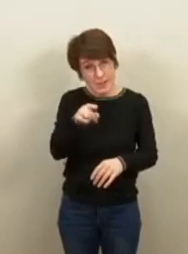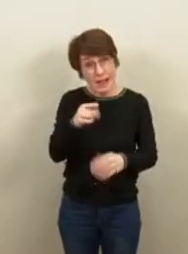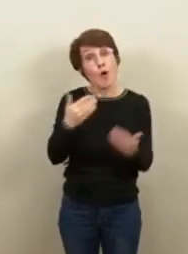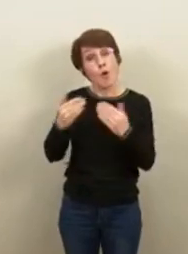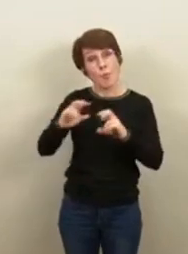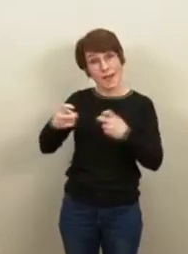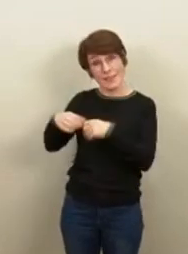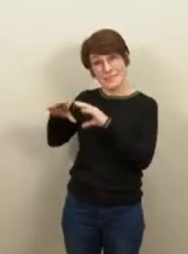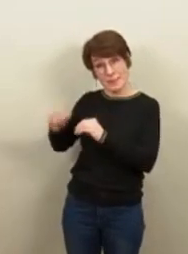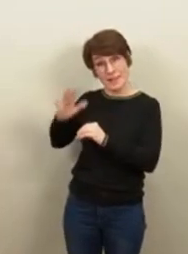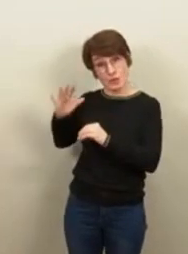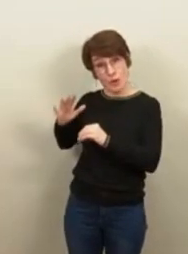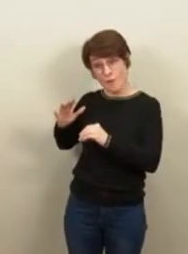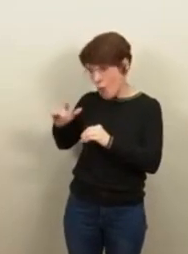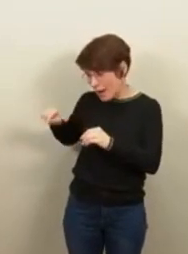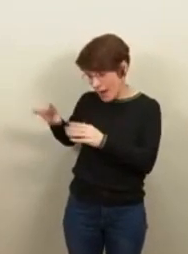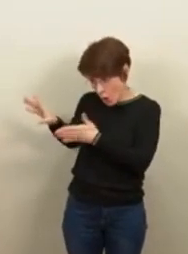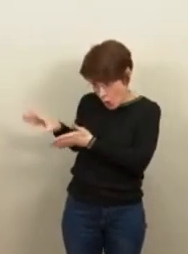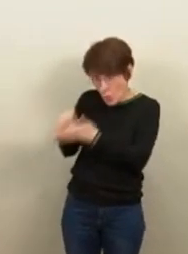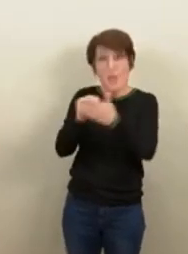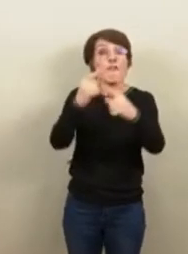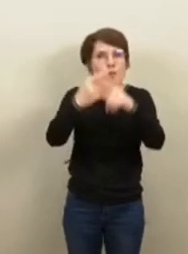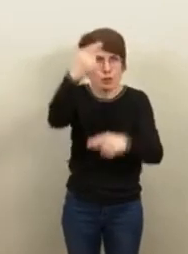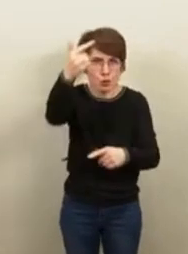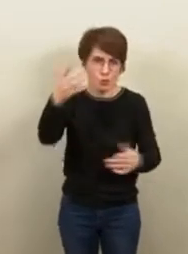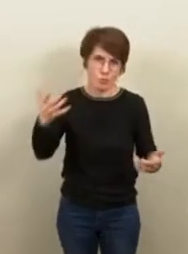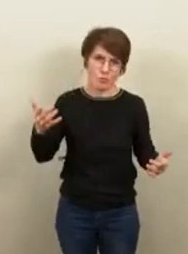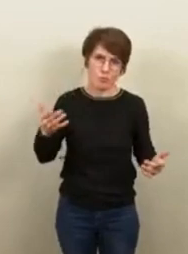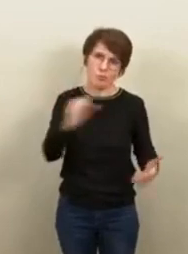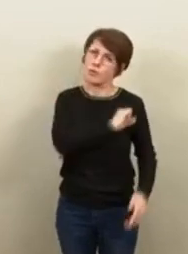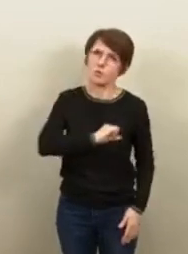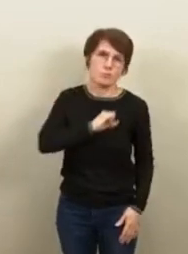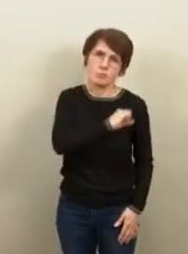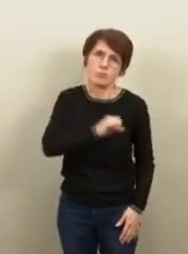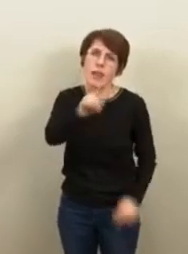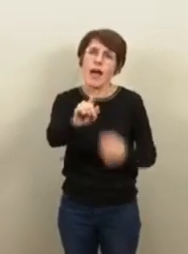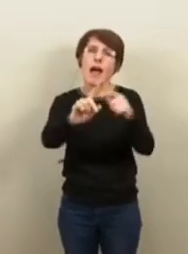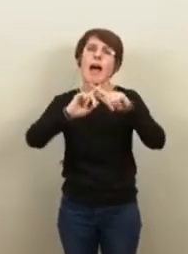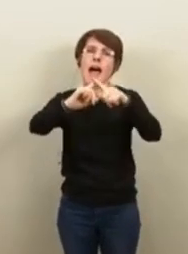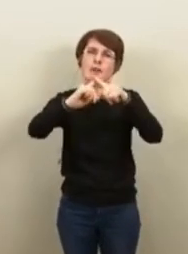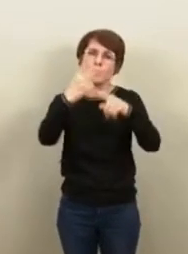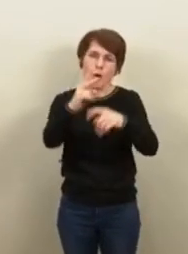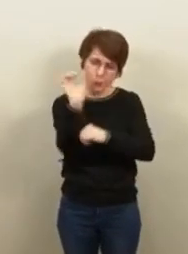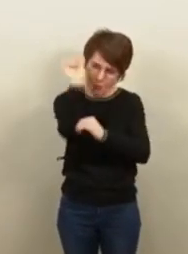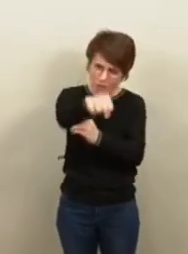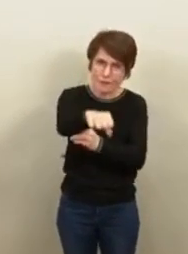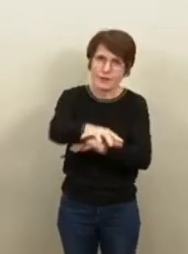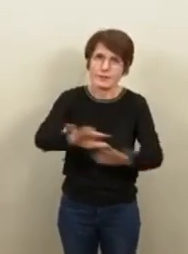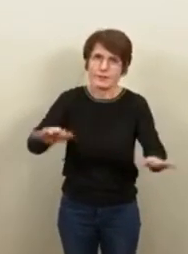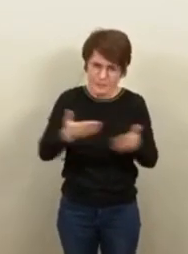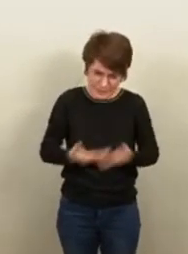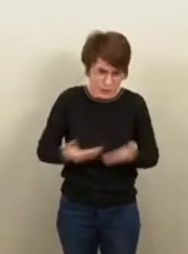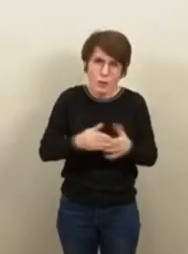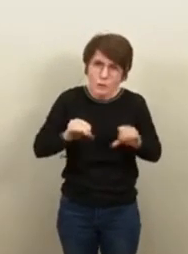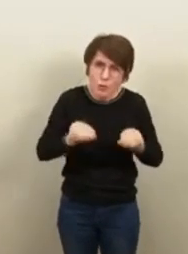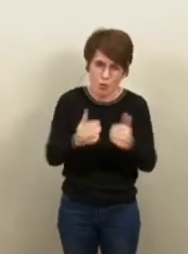le montant de l'ancienne taxe d'habitation. Désolé, mais votre argumentaire ne résiste pas au réel, au vrai